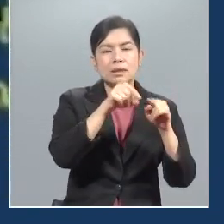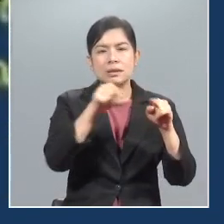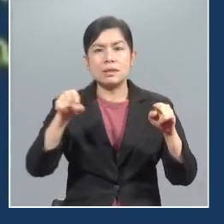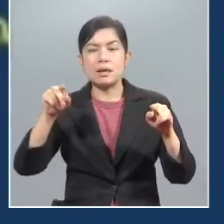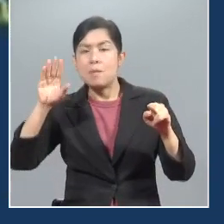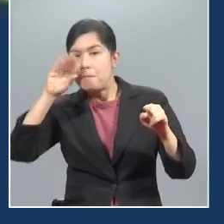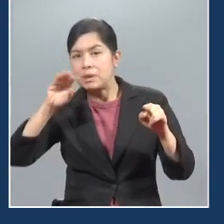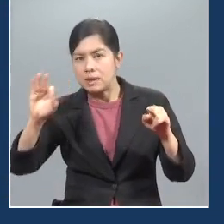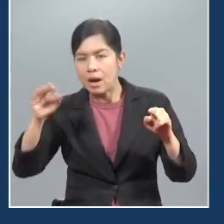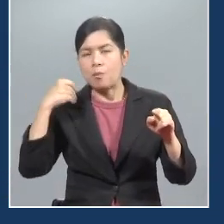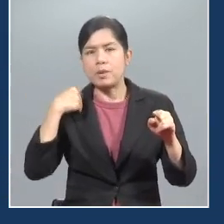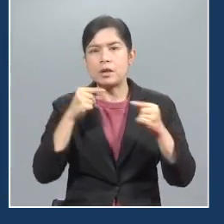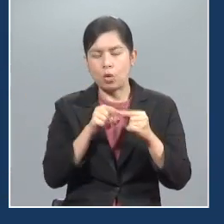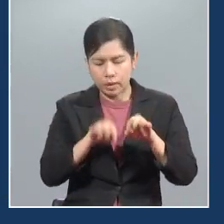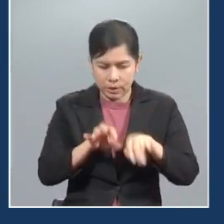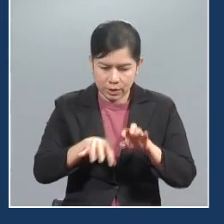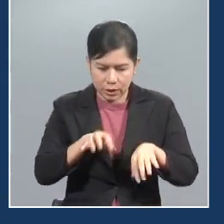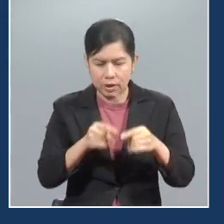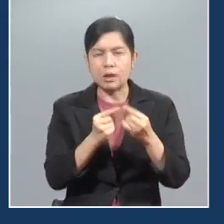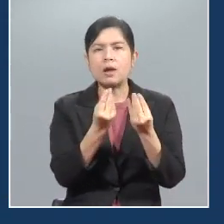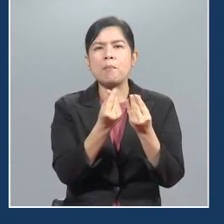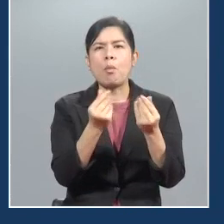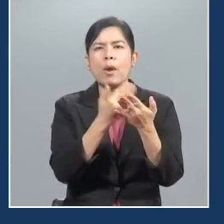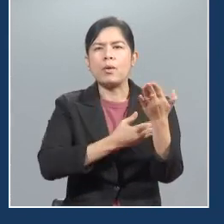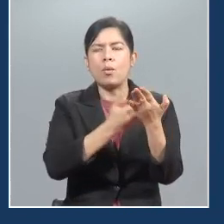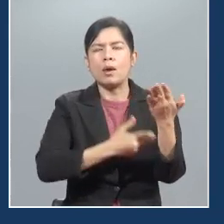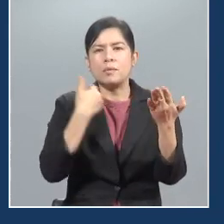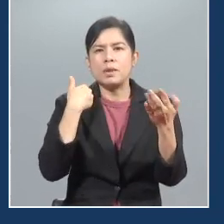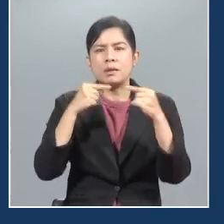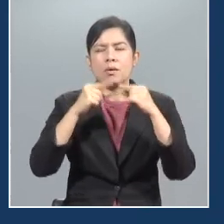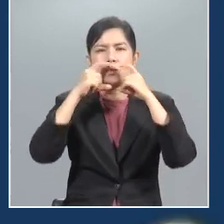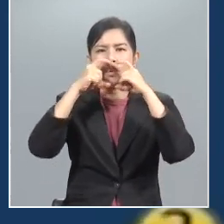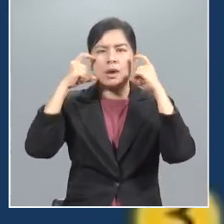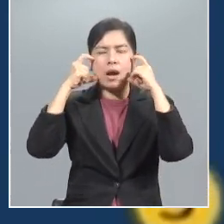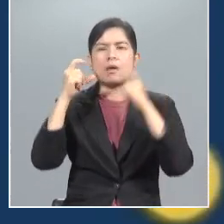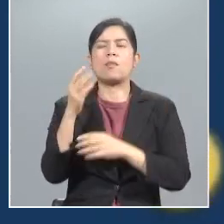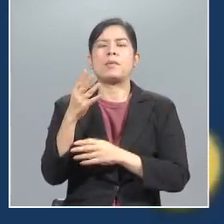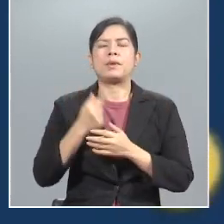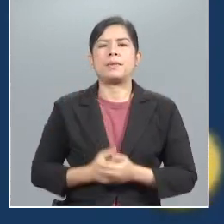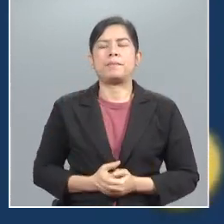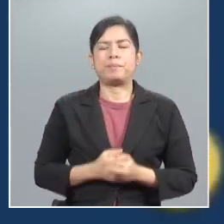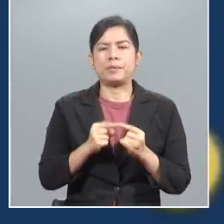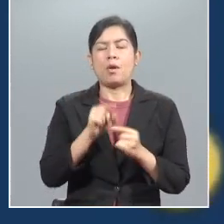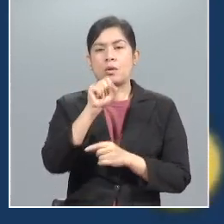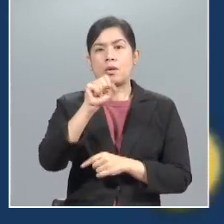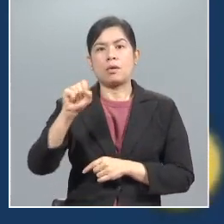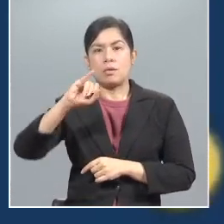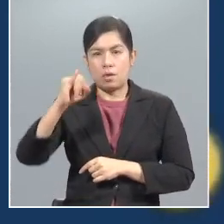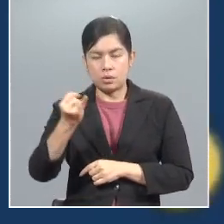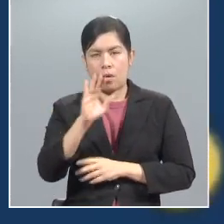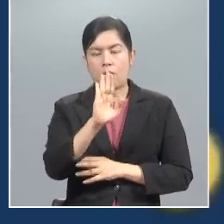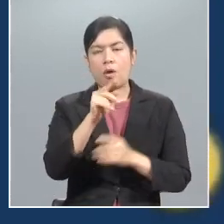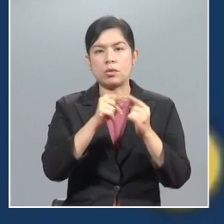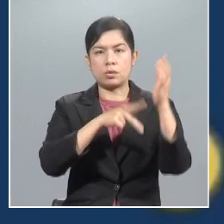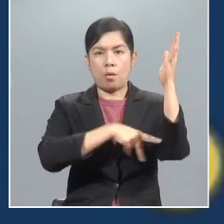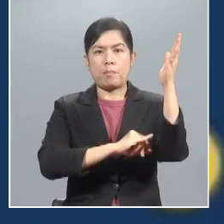สวมหน้ากากออนามัยต่มาใช่วงคํา ทางสา ๆ จอ ของประจบทีริคันกได้มการลบโพสต์ แล้